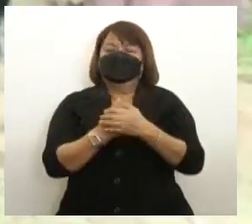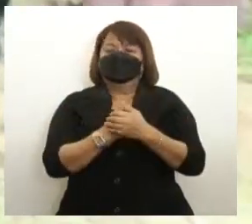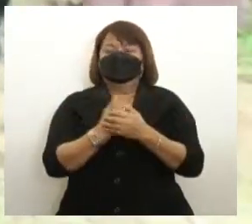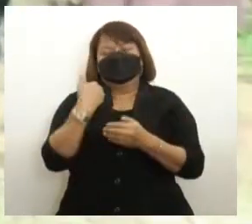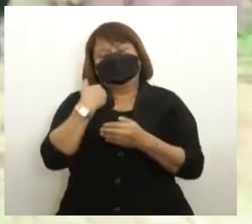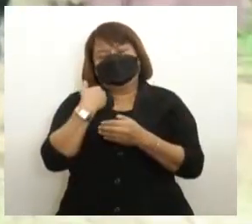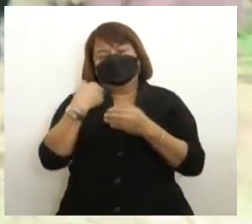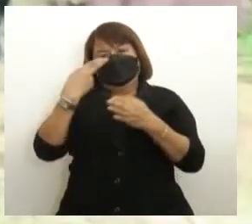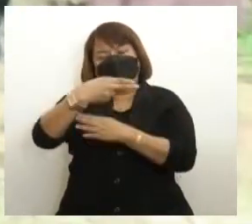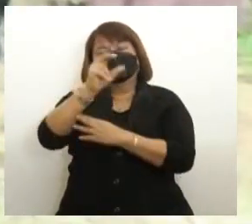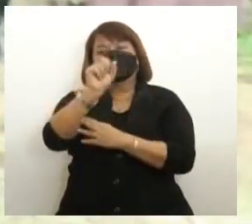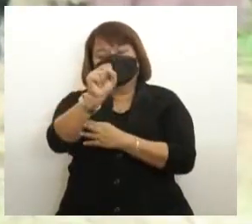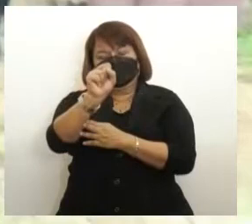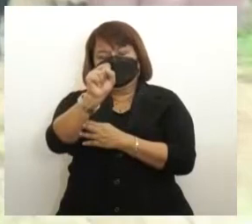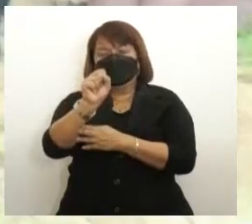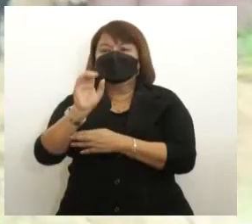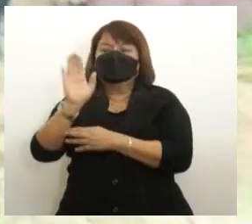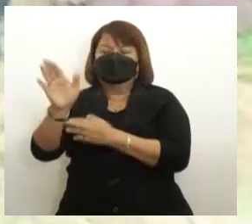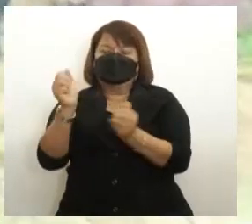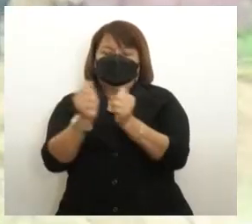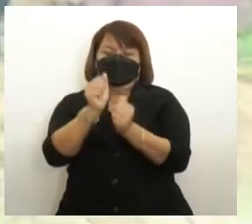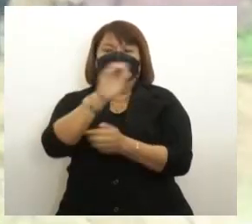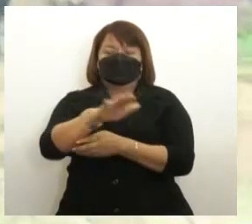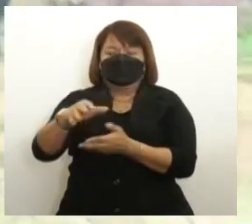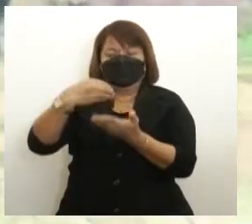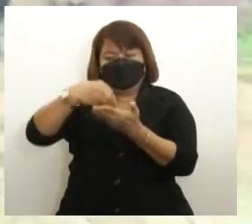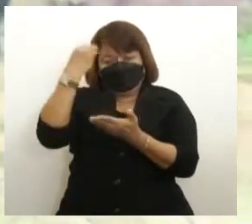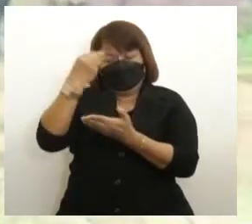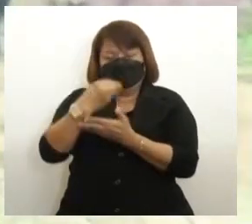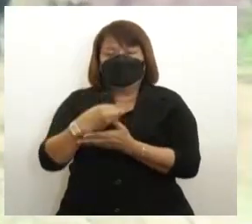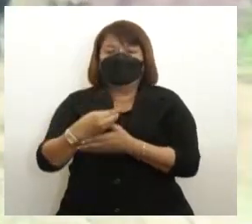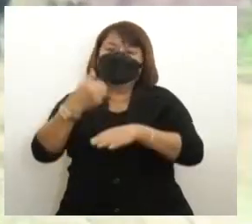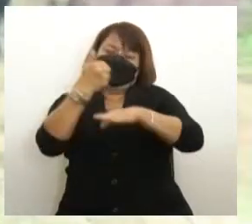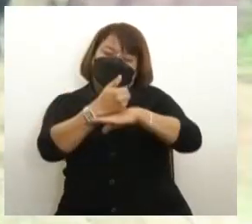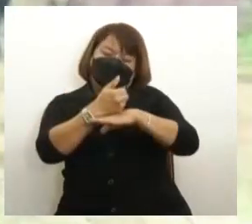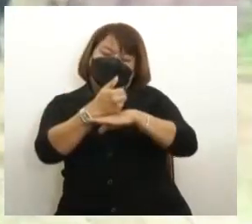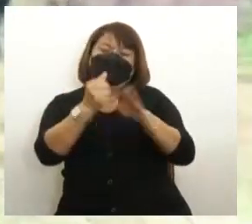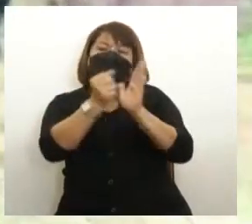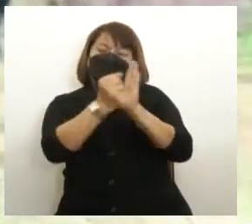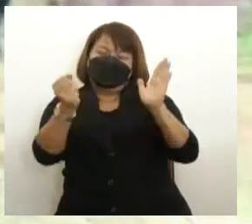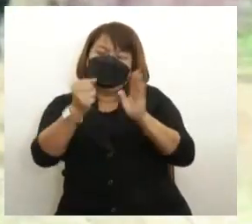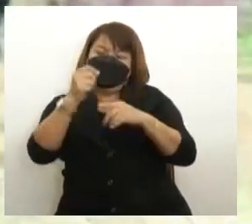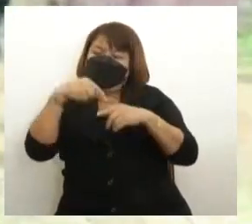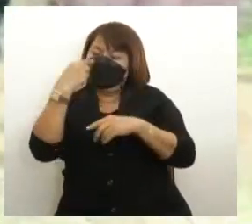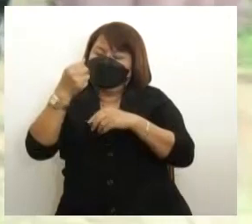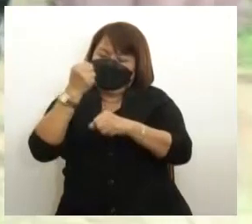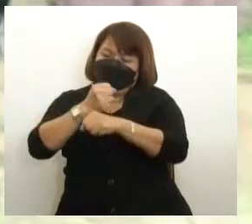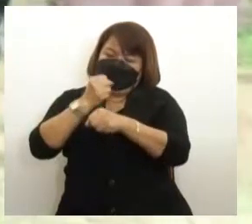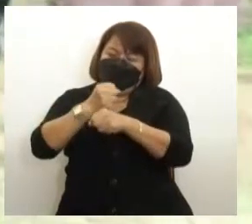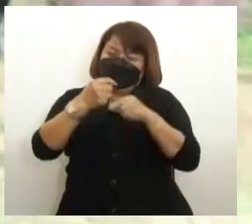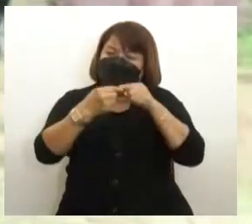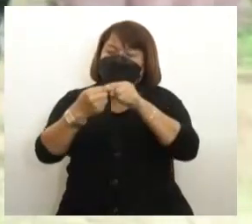ตัวหลักสูตรเพื่อเอาไปฝากไว้กับลูกๆนักเรียนนะครับเหมือนว่าพอจะเกษียณใครไปใครมานะครับลูกเรียนเราก็จะ